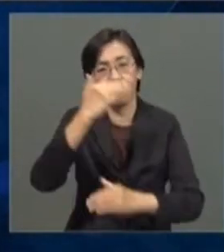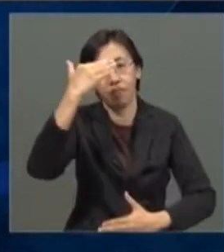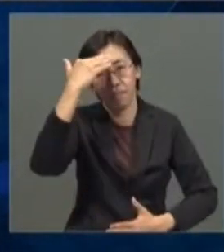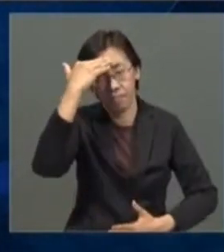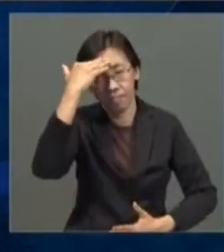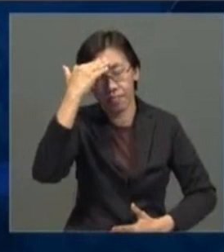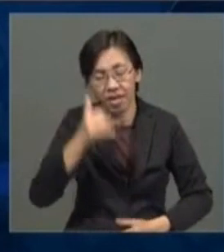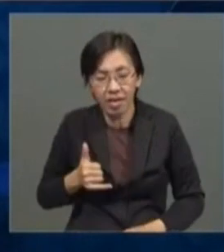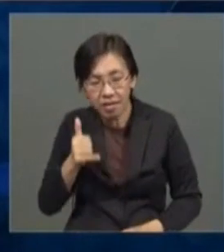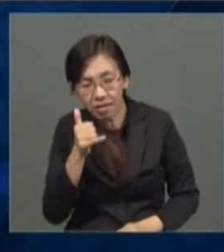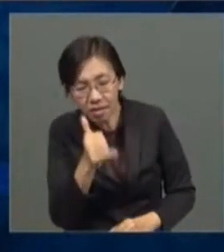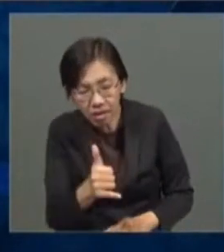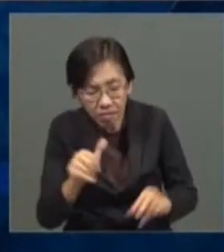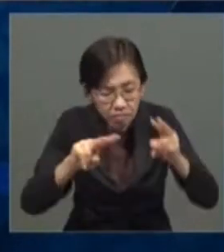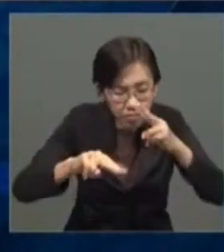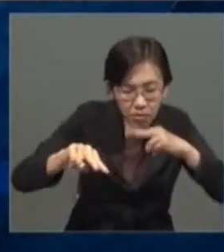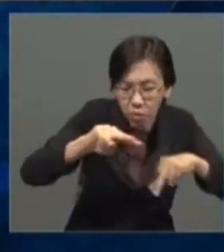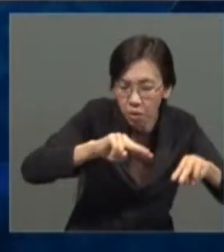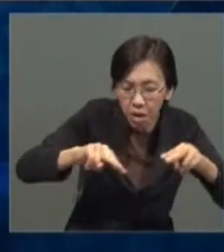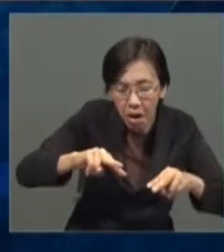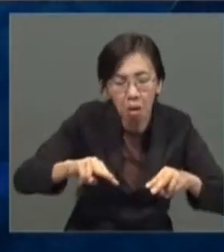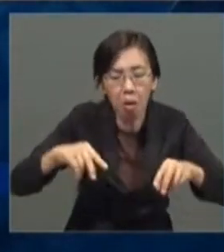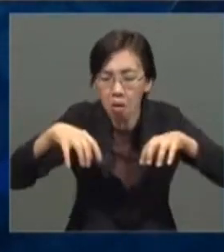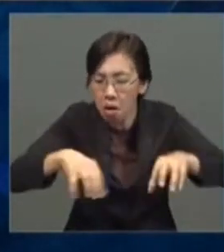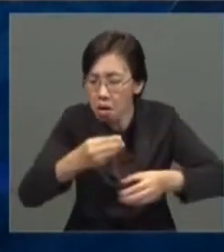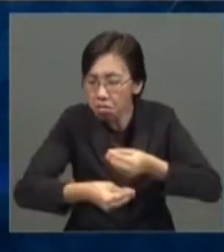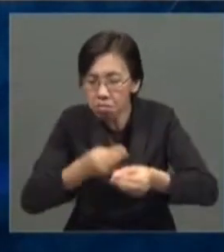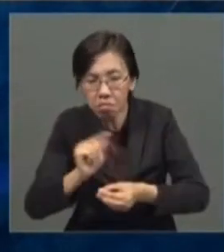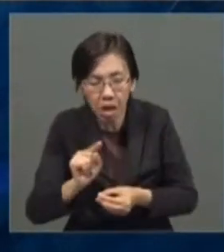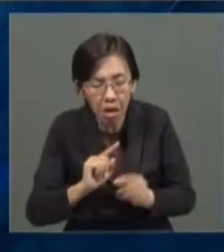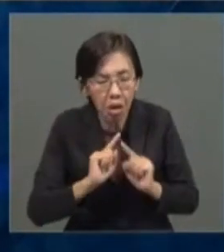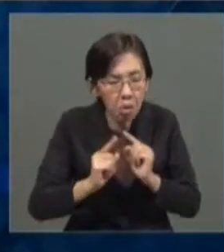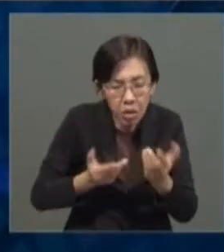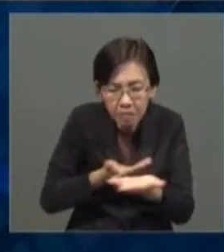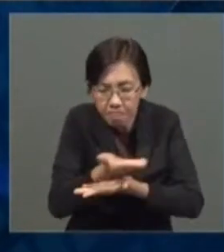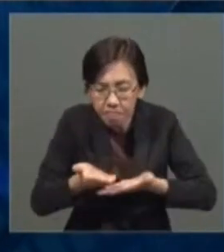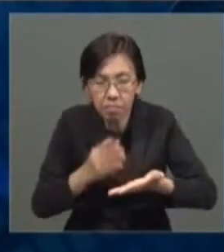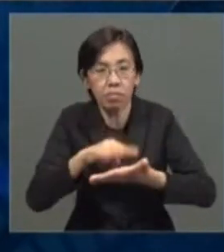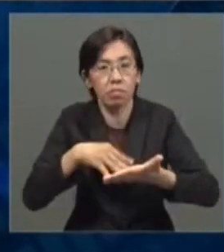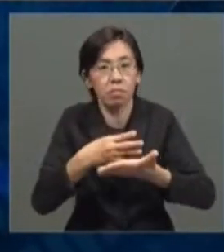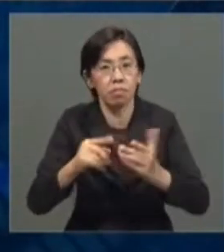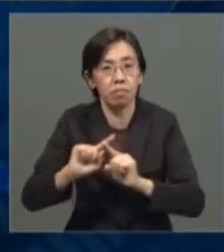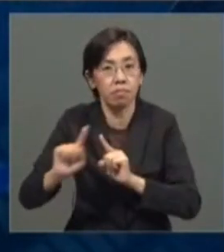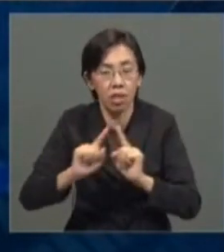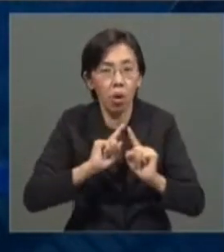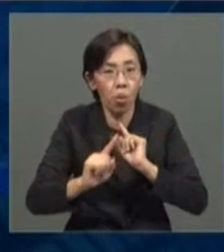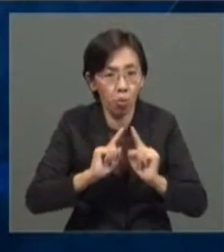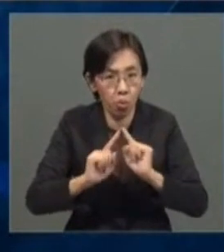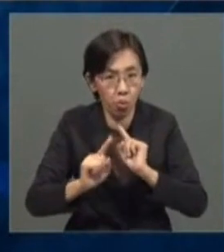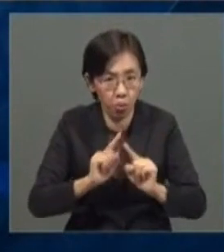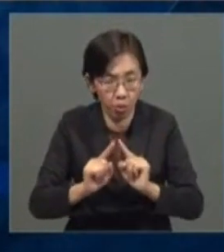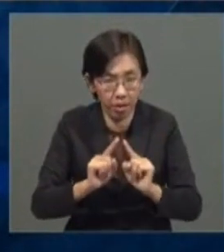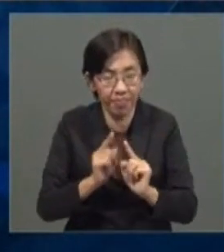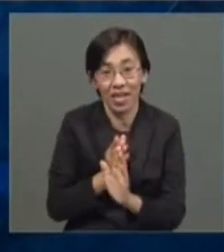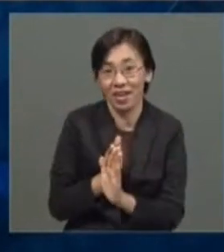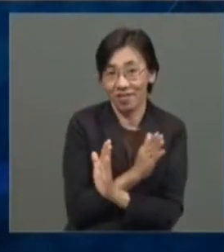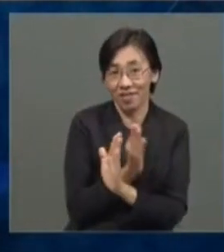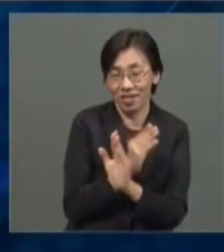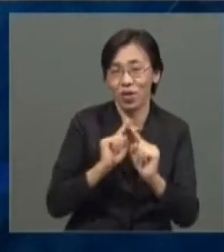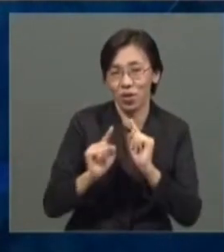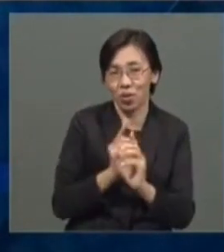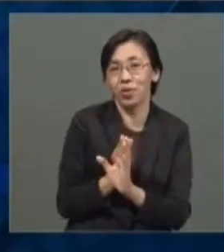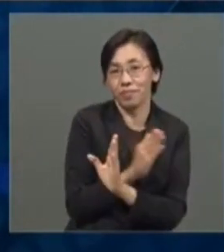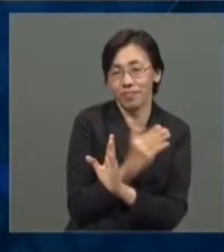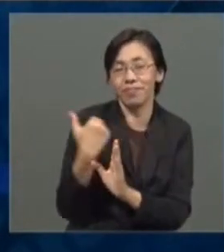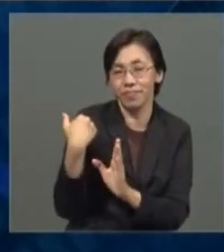ก็ได้เข้าไปตรวจสอบพื้นที่ที่ได้มีการหารือมาตรการต่างๆกับพื้นที่ที่ในช่วงที่ผ่านมาด้วย